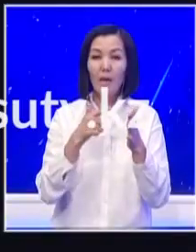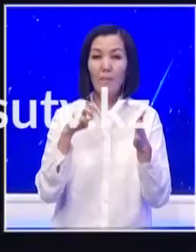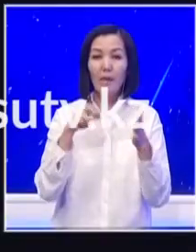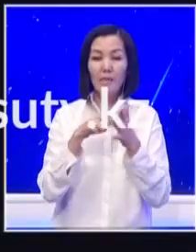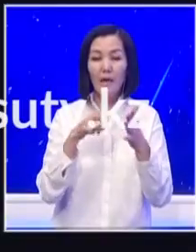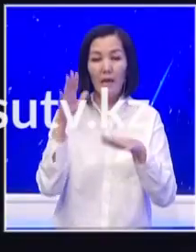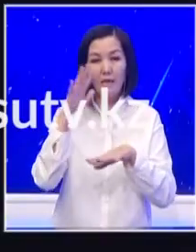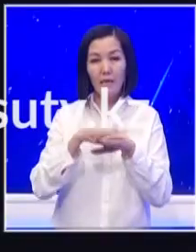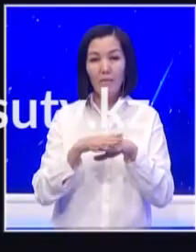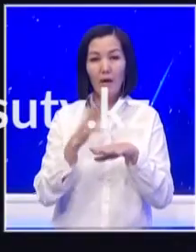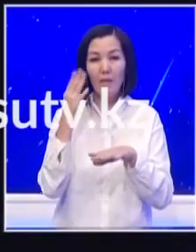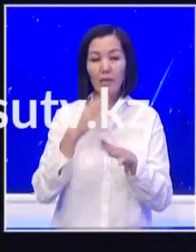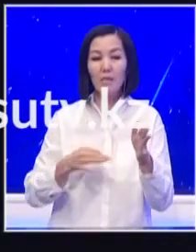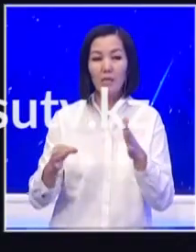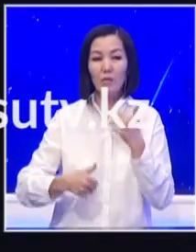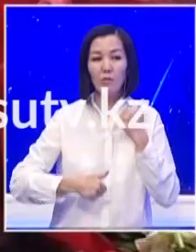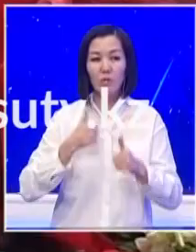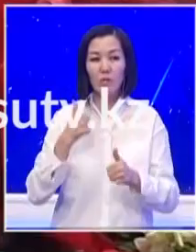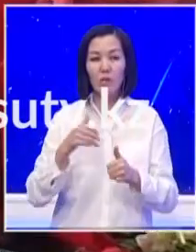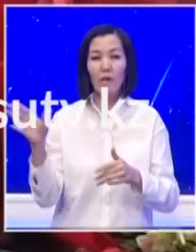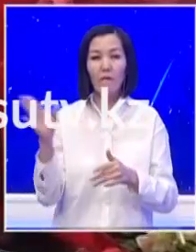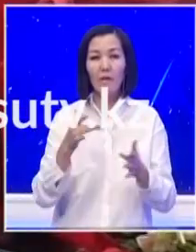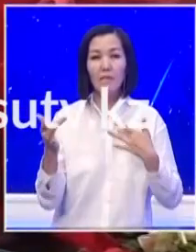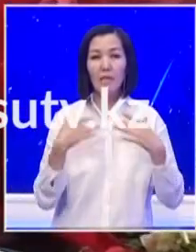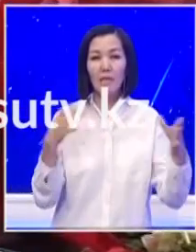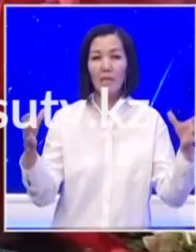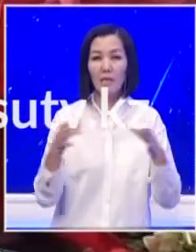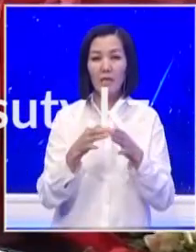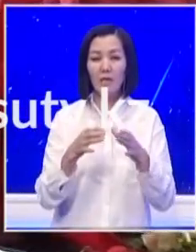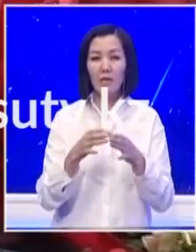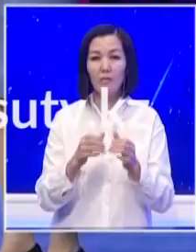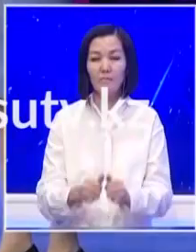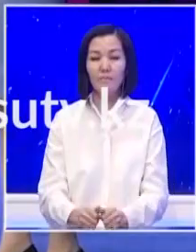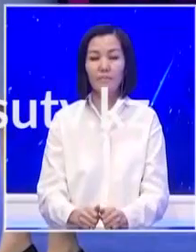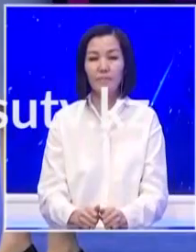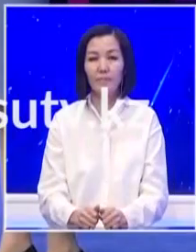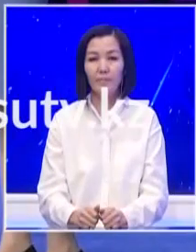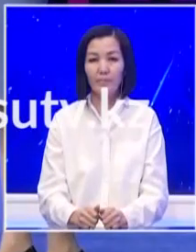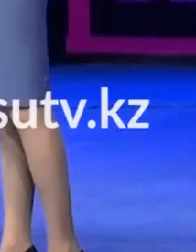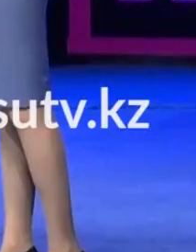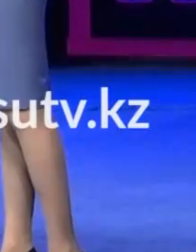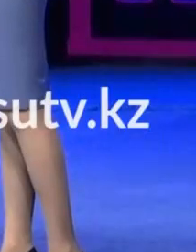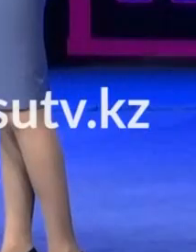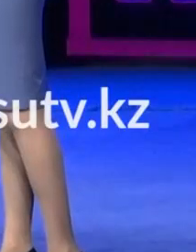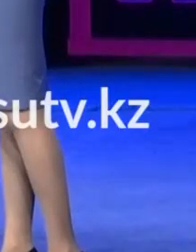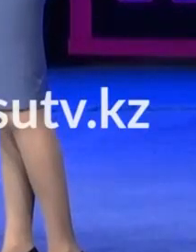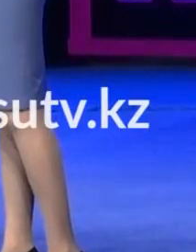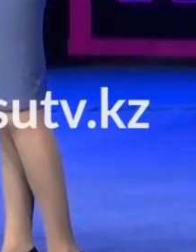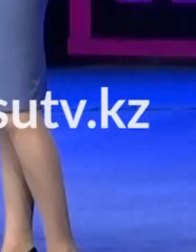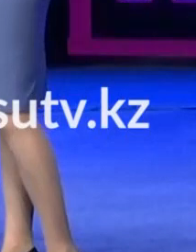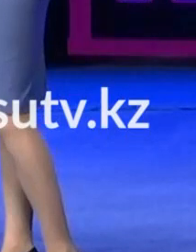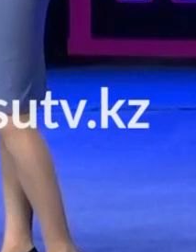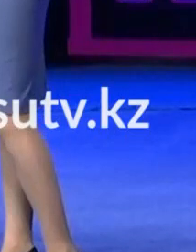акима Алматинской области удостоился весь театральный коллектив. Рустам Аралбаев, Абзал Нусипов, Айдос Калиев, телеканал «Жетсу».